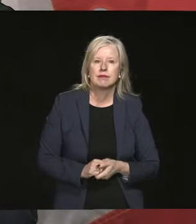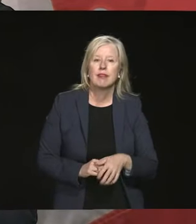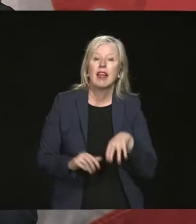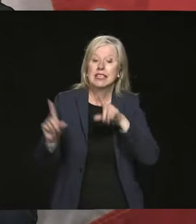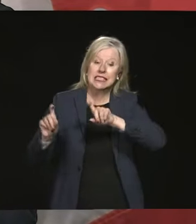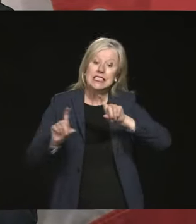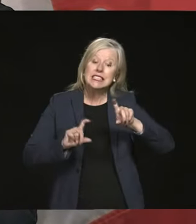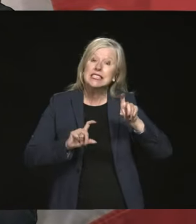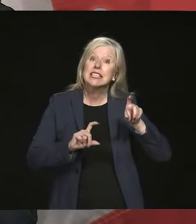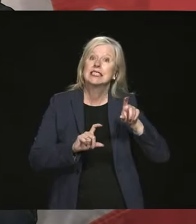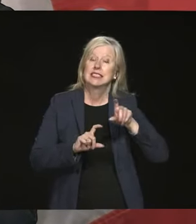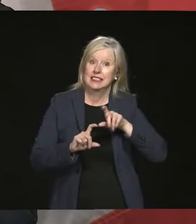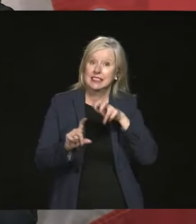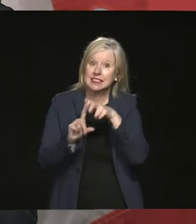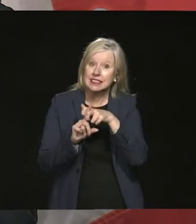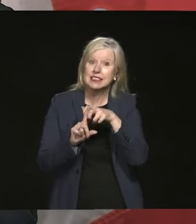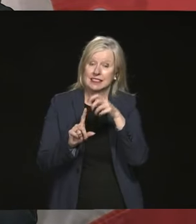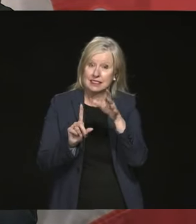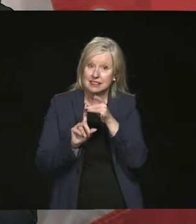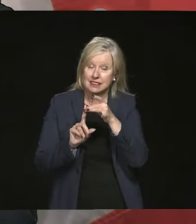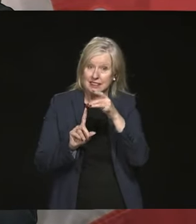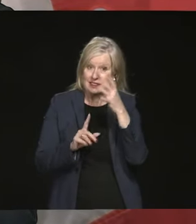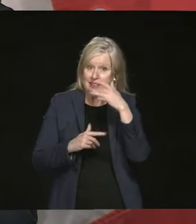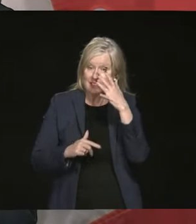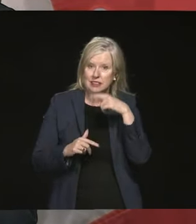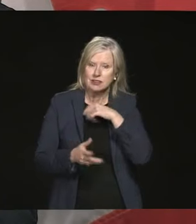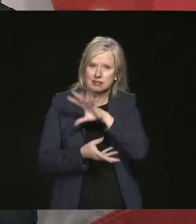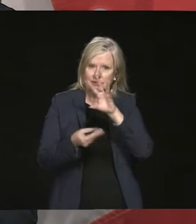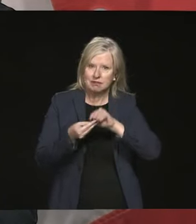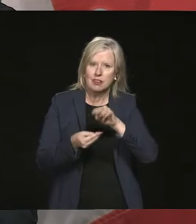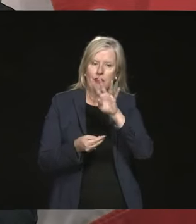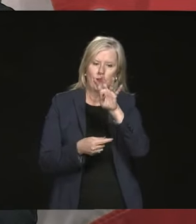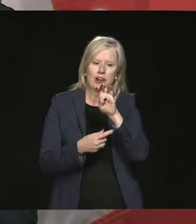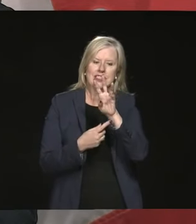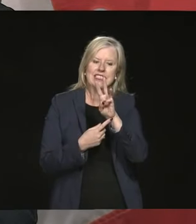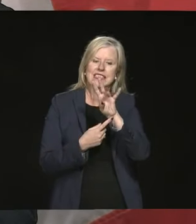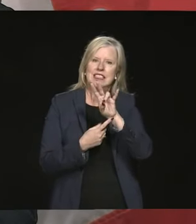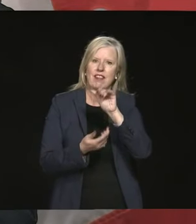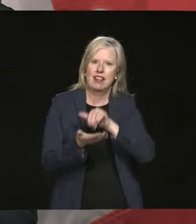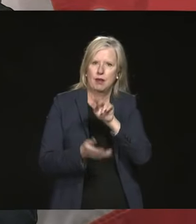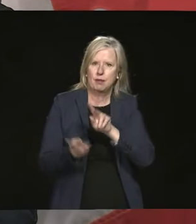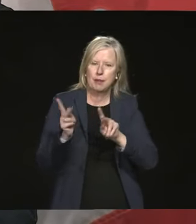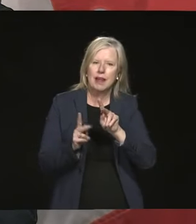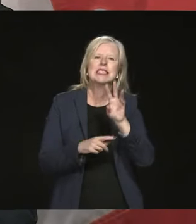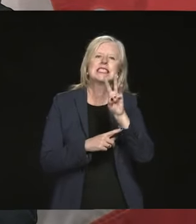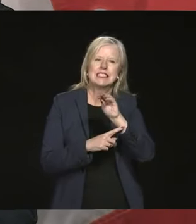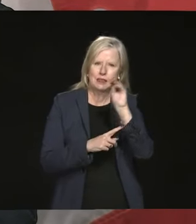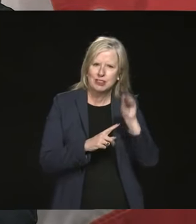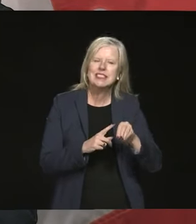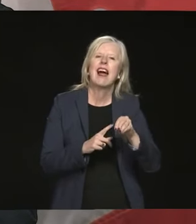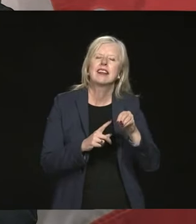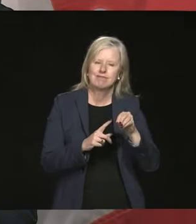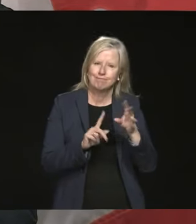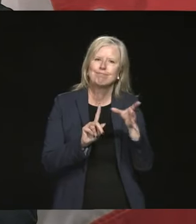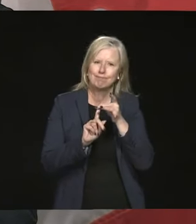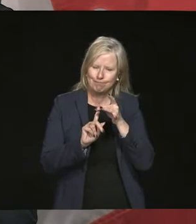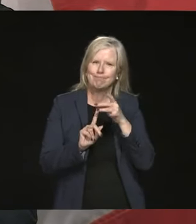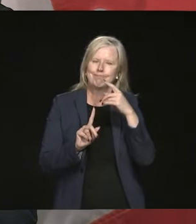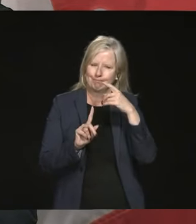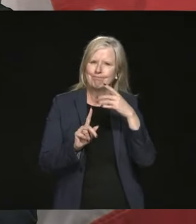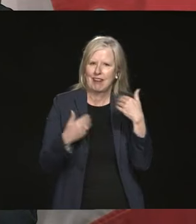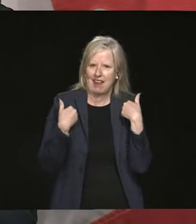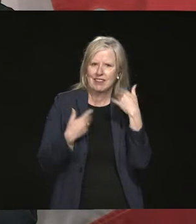over 467,000 people. Le Canada 6% continue confirmed d'améliorer les positive. tests pour mieux suivre Canada la continues to improve propagation testing de to la